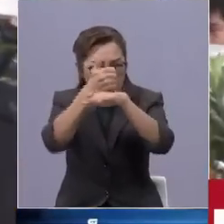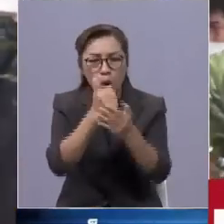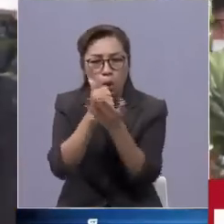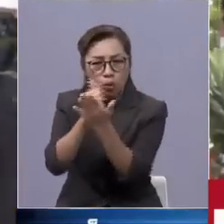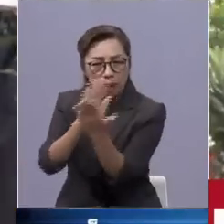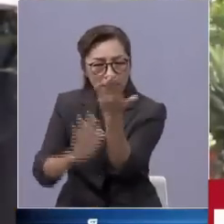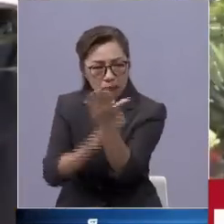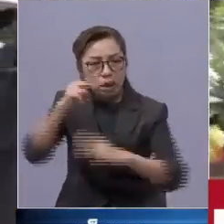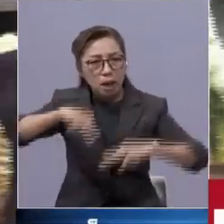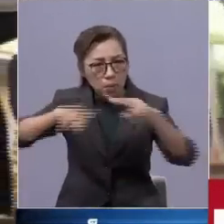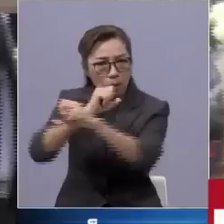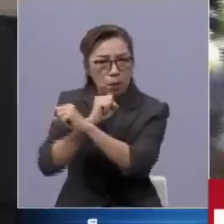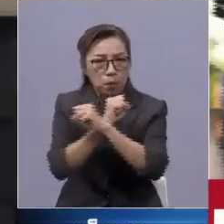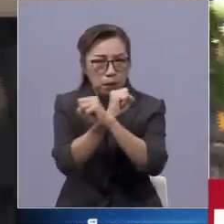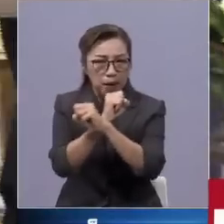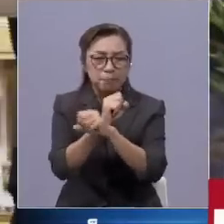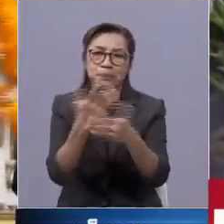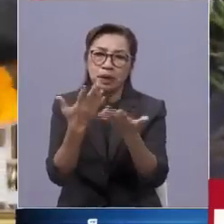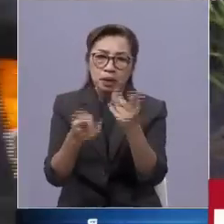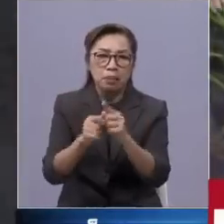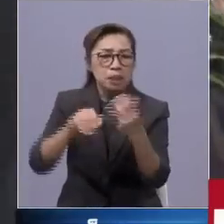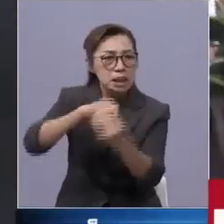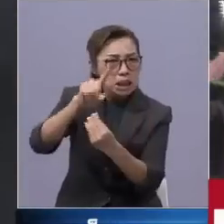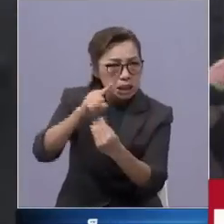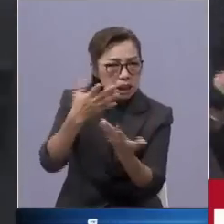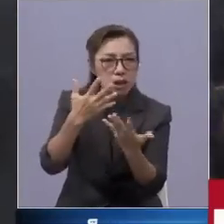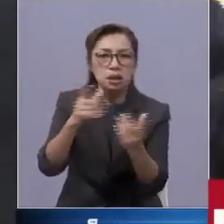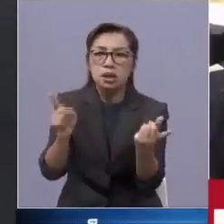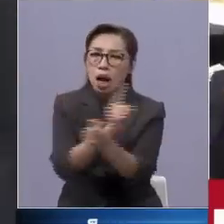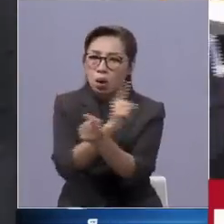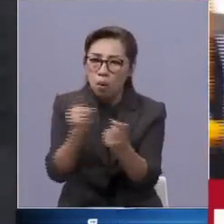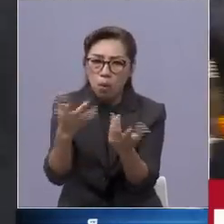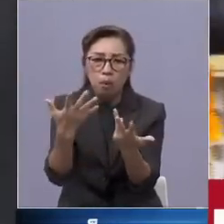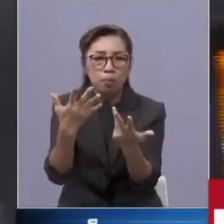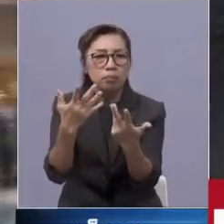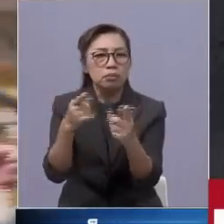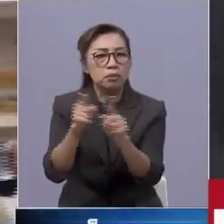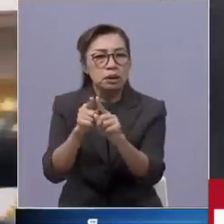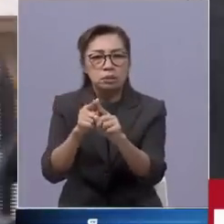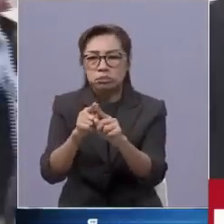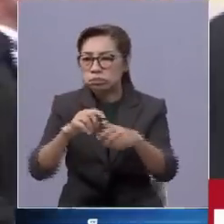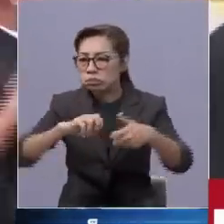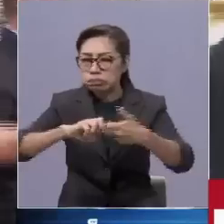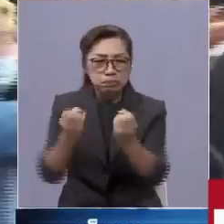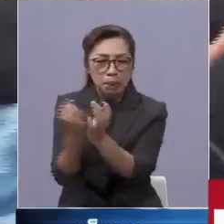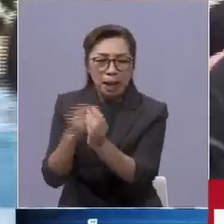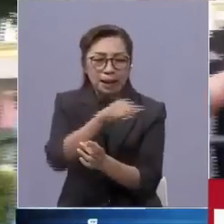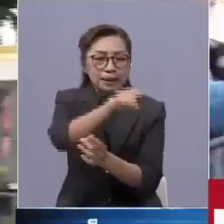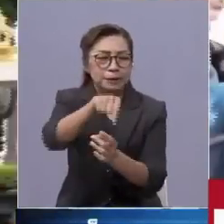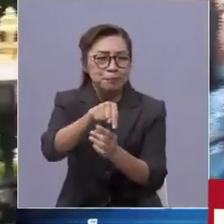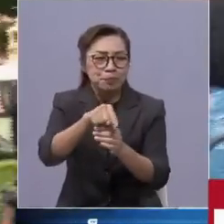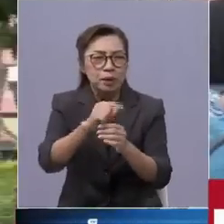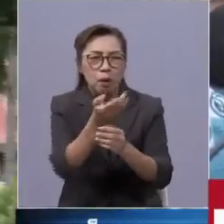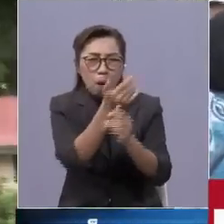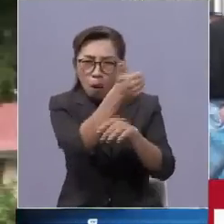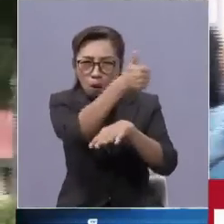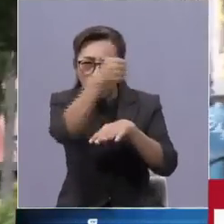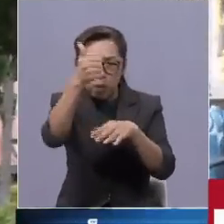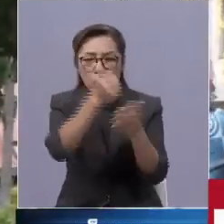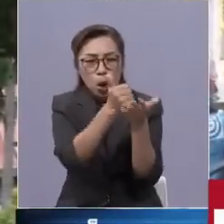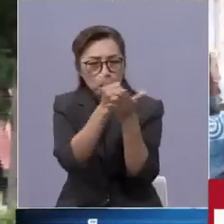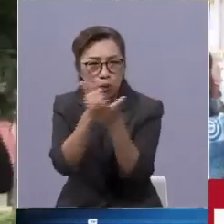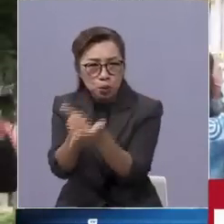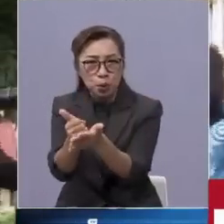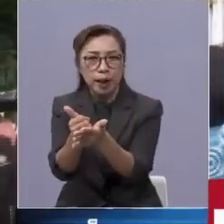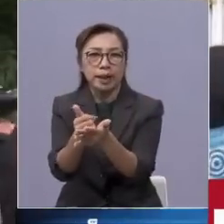เมืองในทุกๆเรื่องไม่ว่าจะเป็นภัยเศรษฐกิจภัยสังคมหรือว่าภัยของความแตกแยกนะครับและเมื่อถามถึงการเตรียมนโยบายเพื่อแ